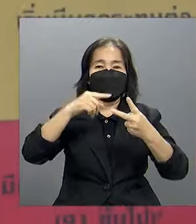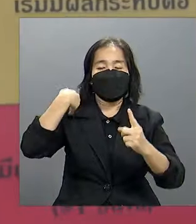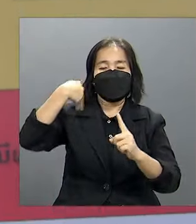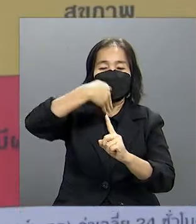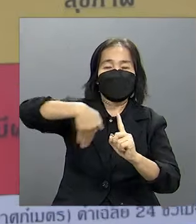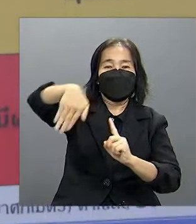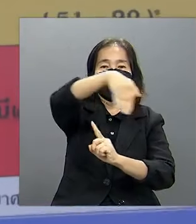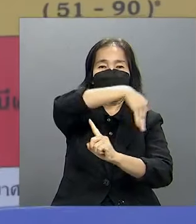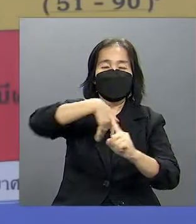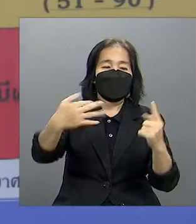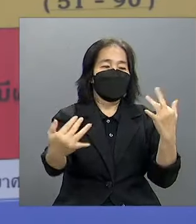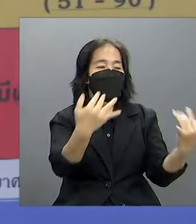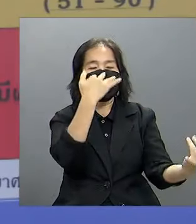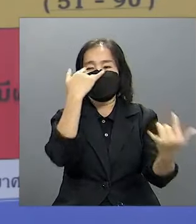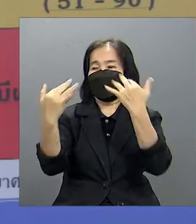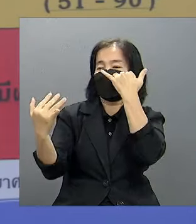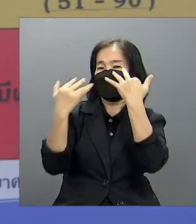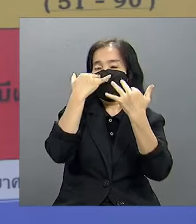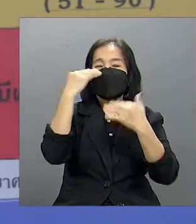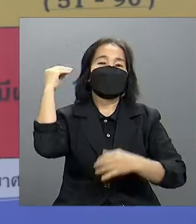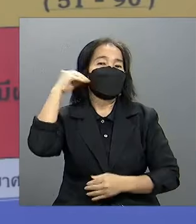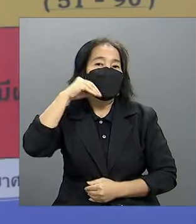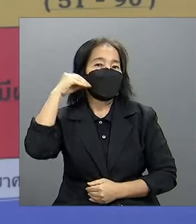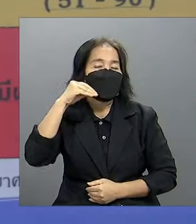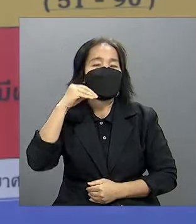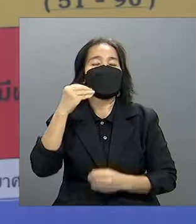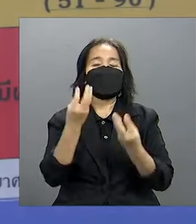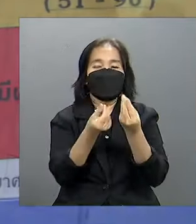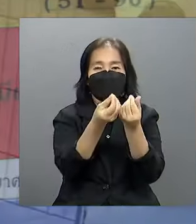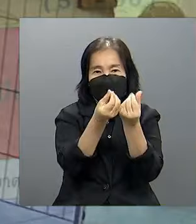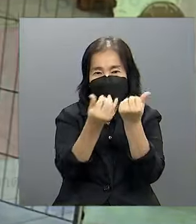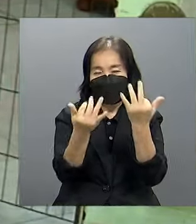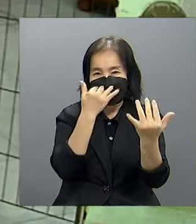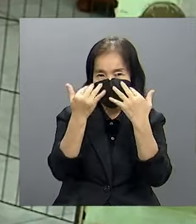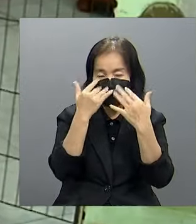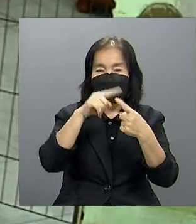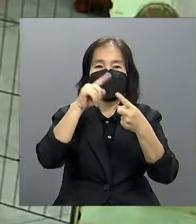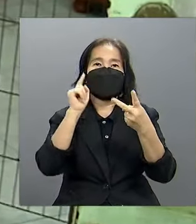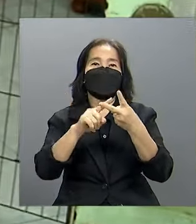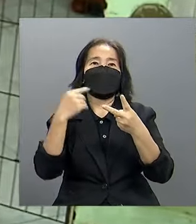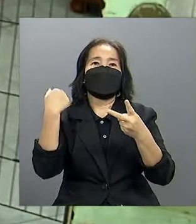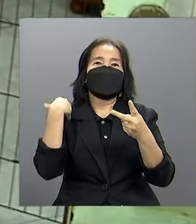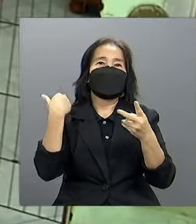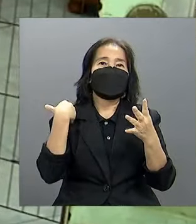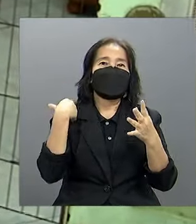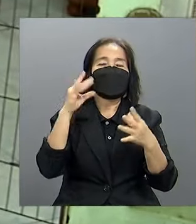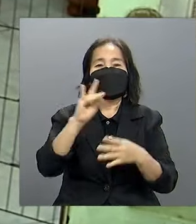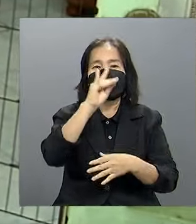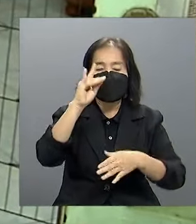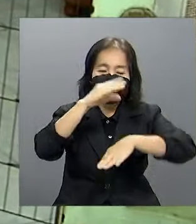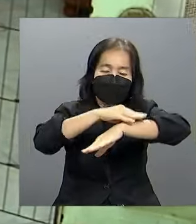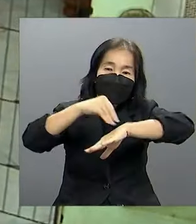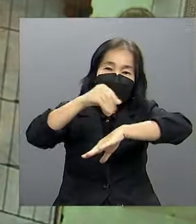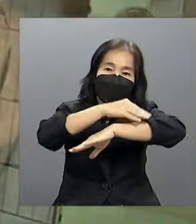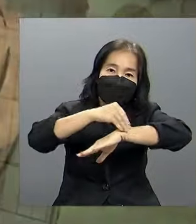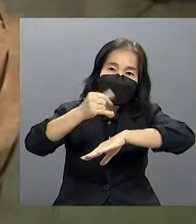คือที่เจอเยอะมากๆเลยคืออย่างเช่นไรฝุ่นแล้วก็พวกที่เลี้ยงสัตว์เนี้ยค่ะขนสัตว์เนี้ยค่ะหรือว่าพวกแมลงสา